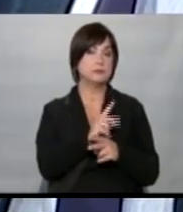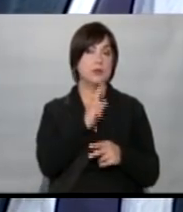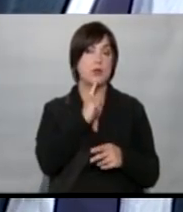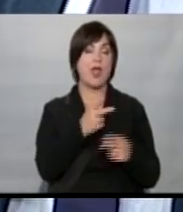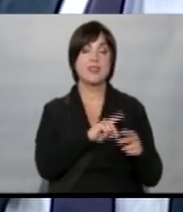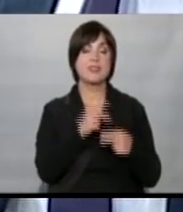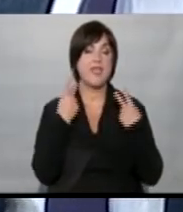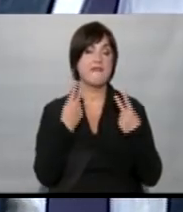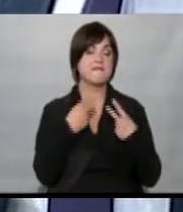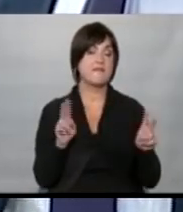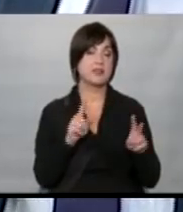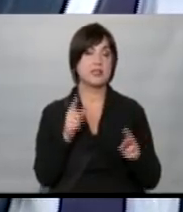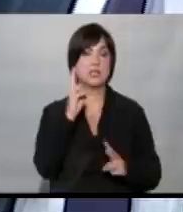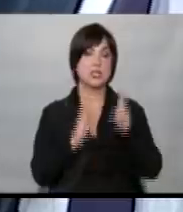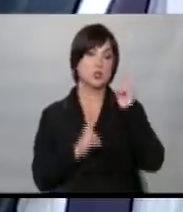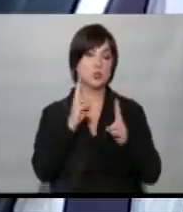што не вреди ни да се дискутира.